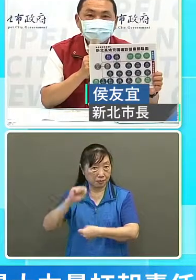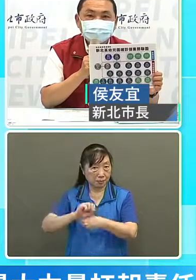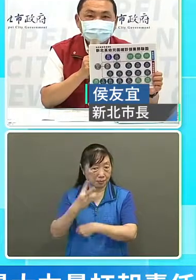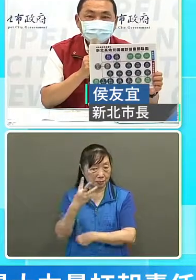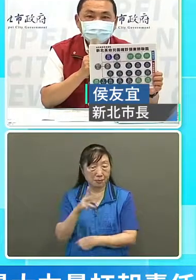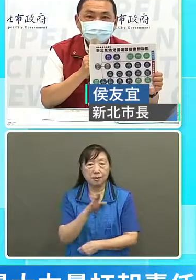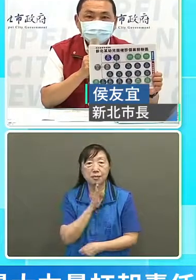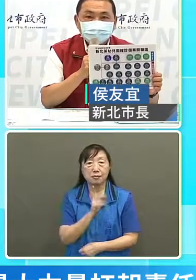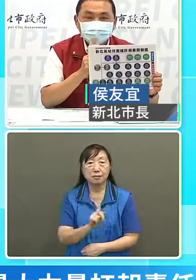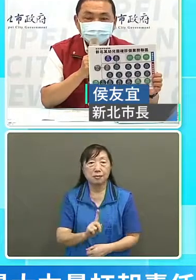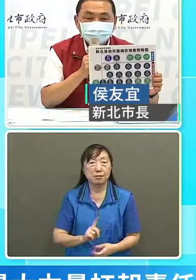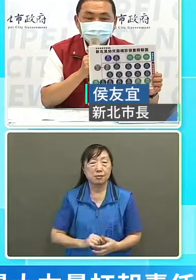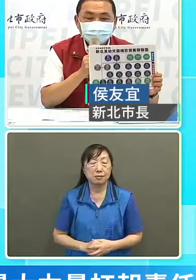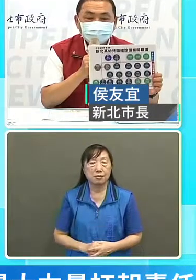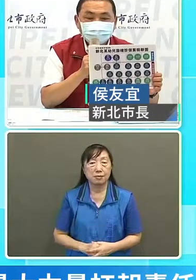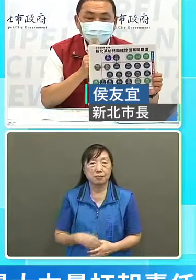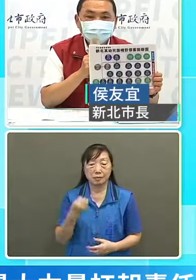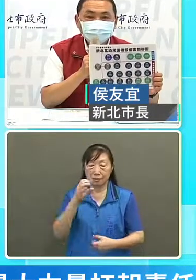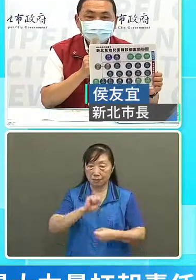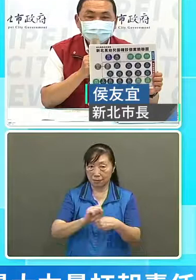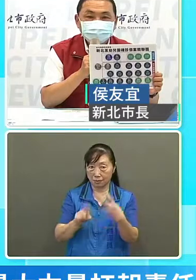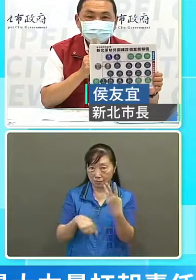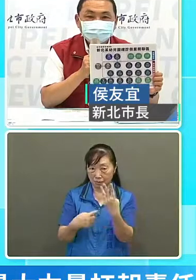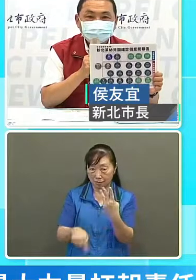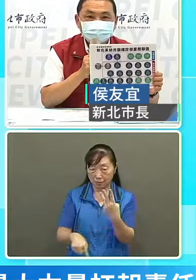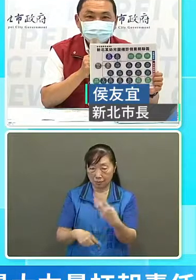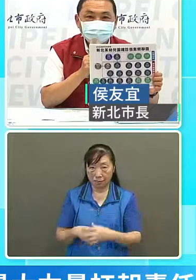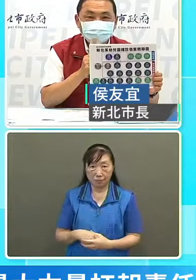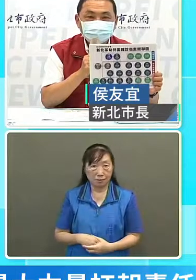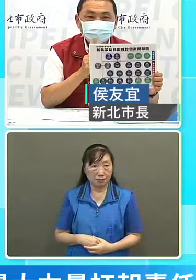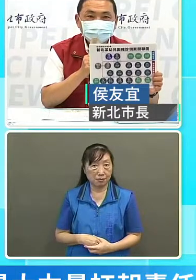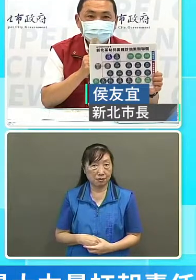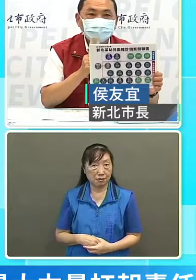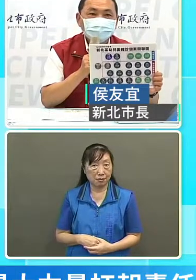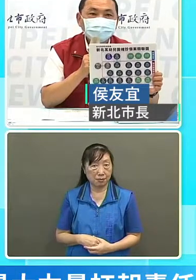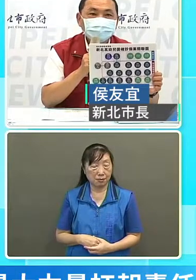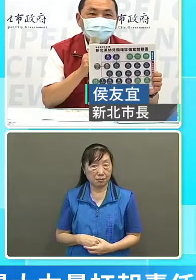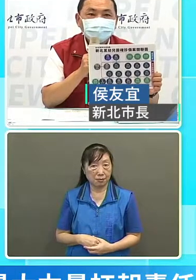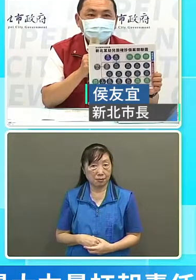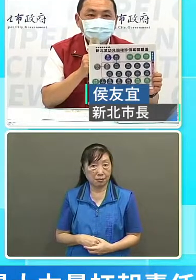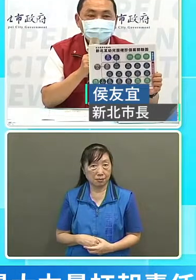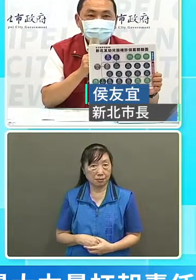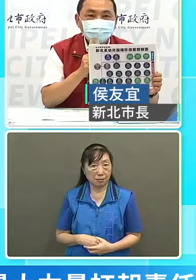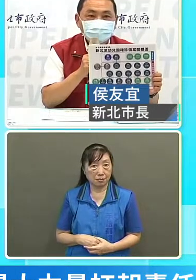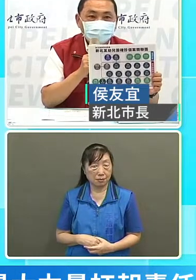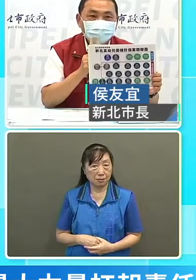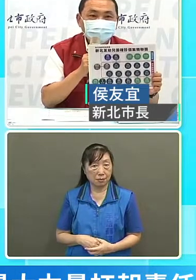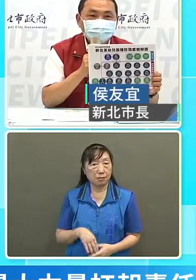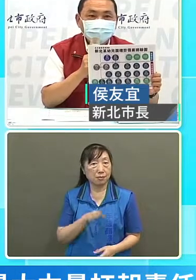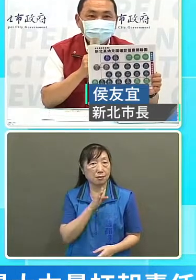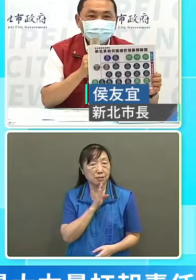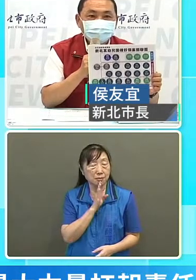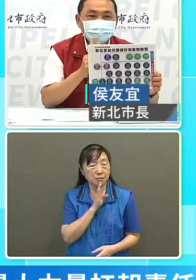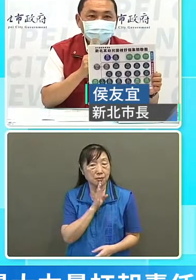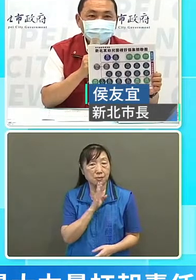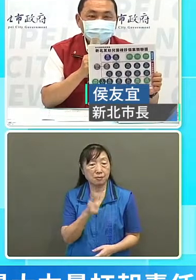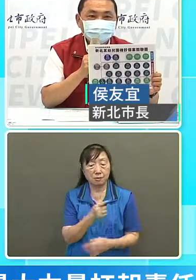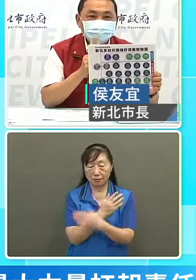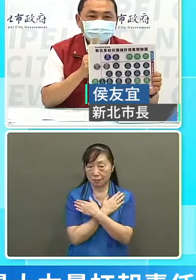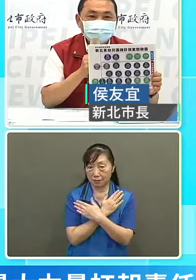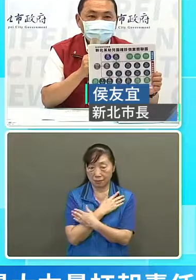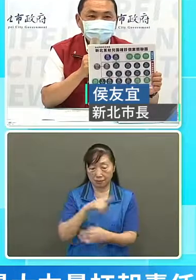3个，这新增的3个都是在我们幼儿